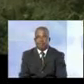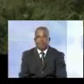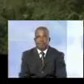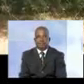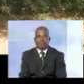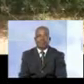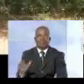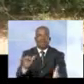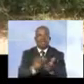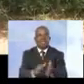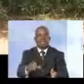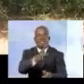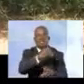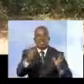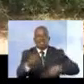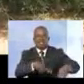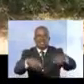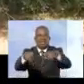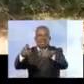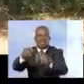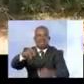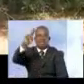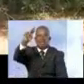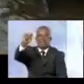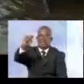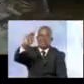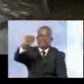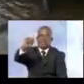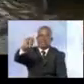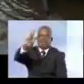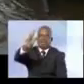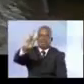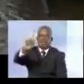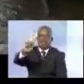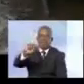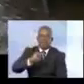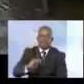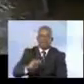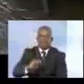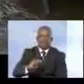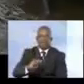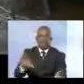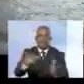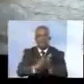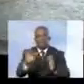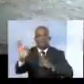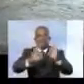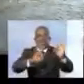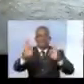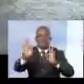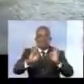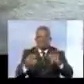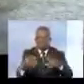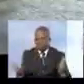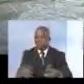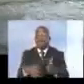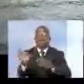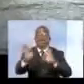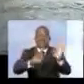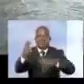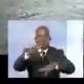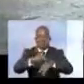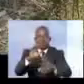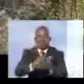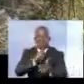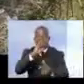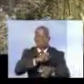Nawa, en langue bakoué, ethnie de la région de Soubré, signifie ce qui a été marqué pour être reconnu. C'est le nom